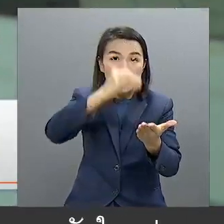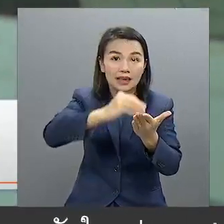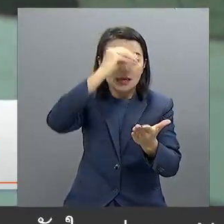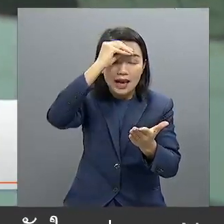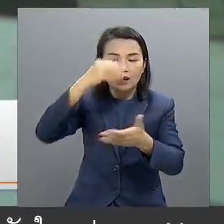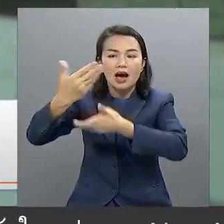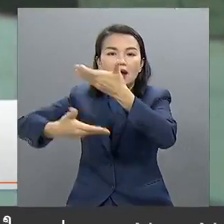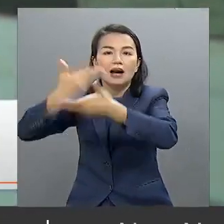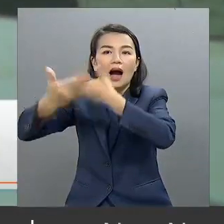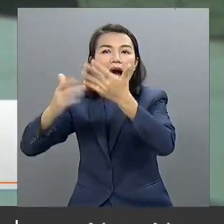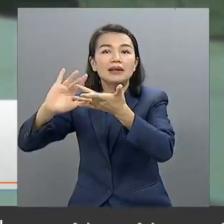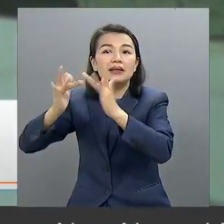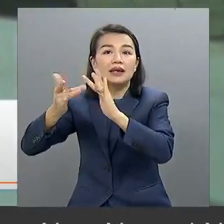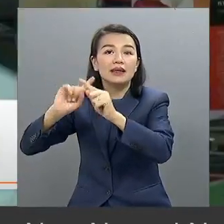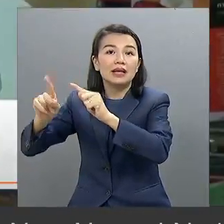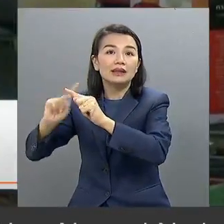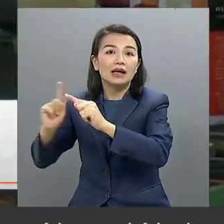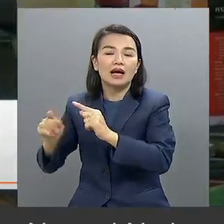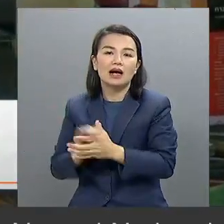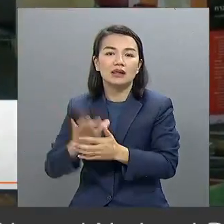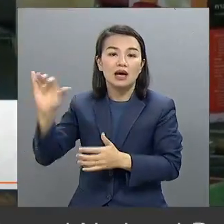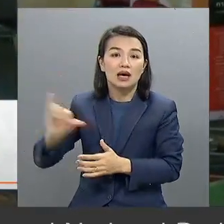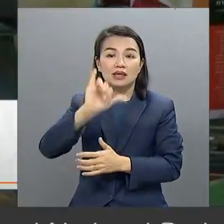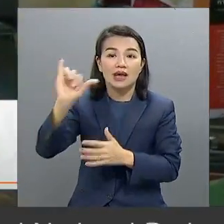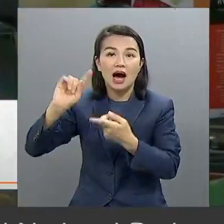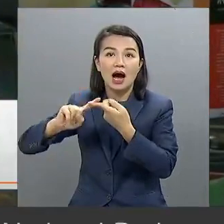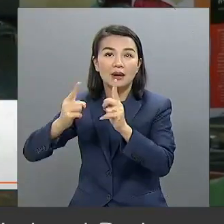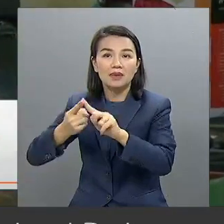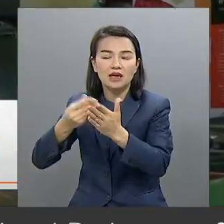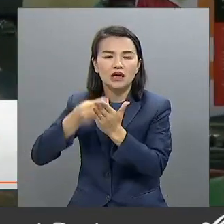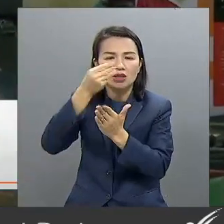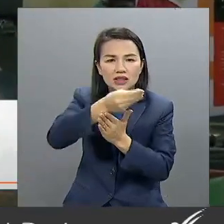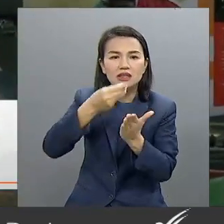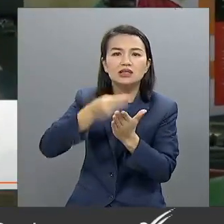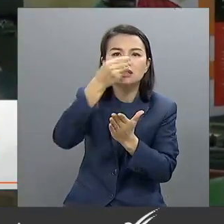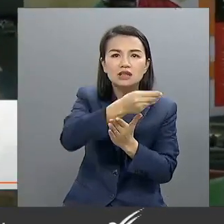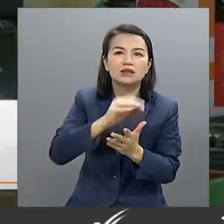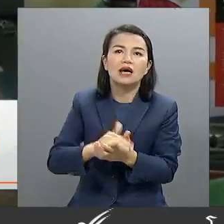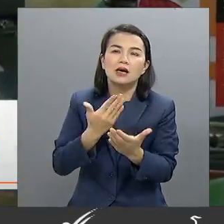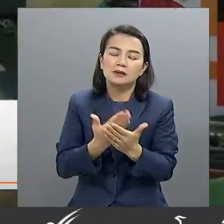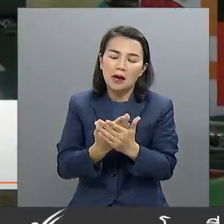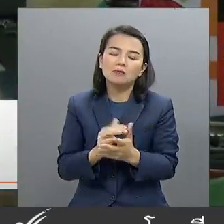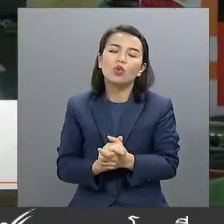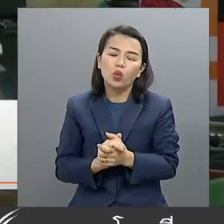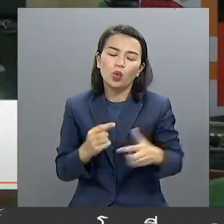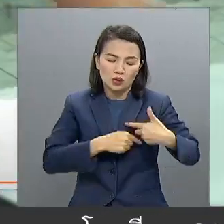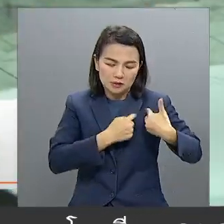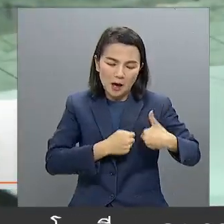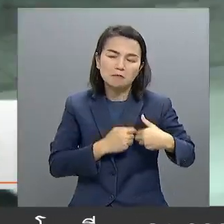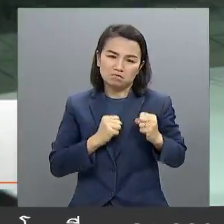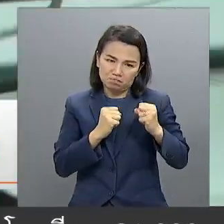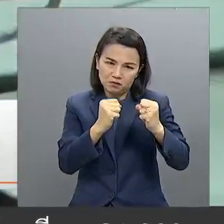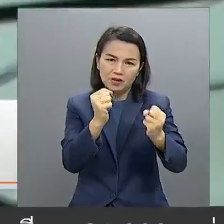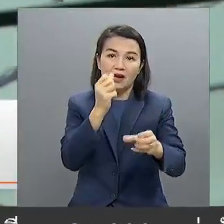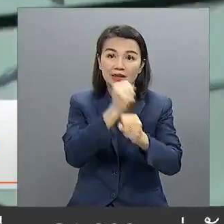ทธุ์